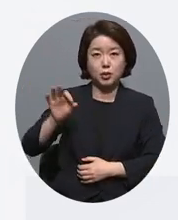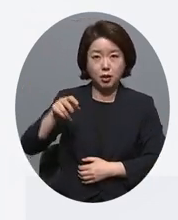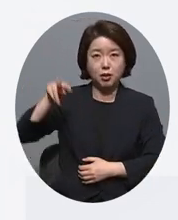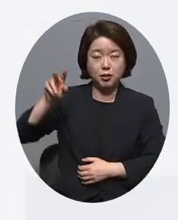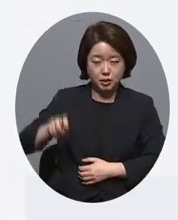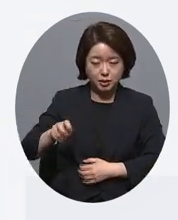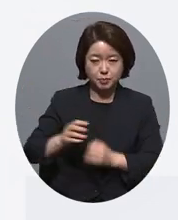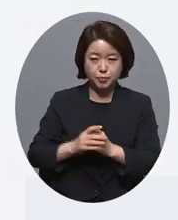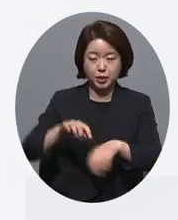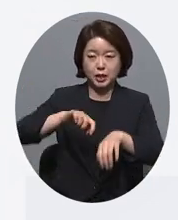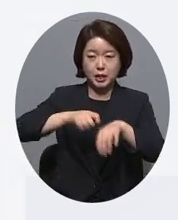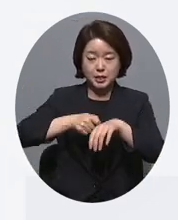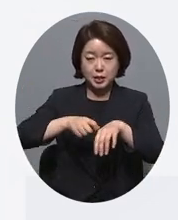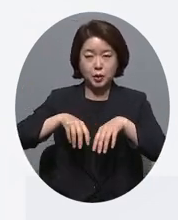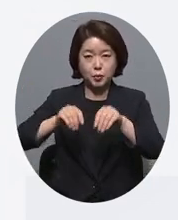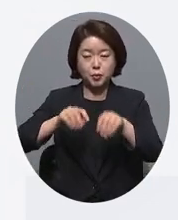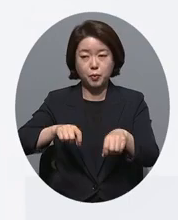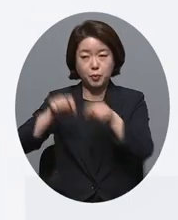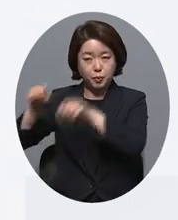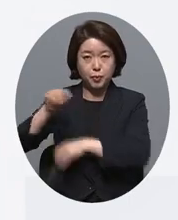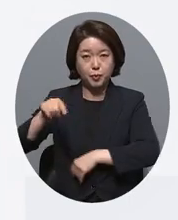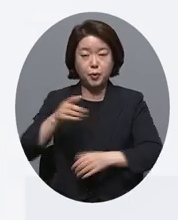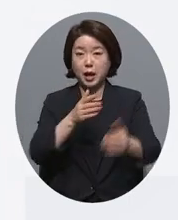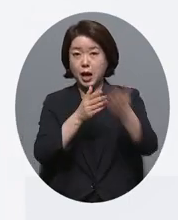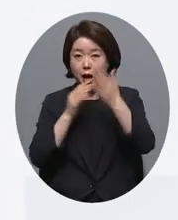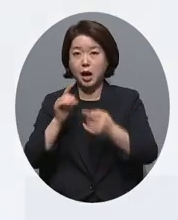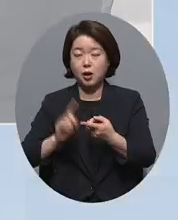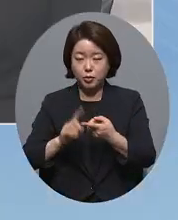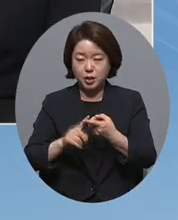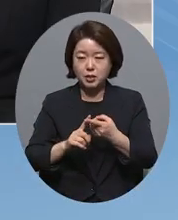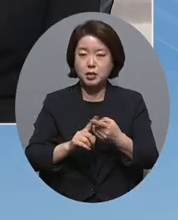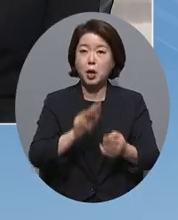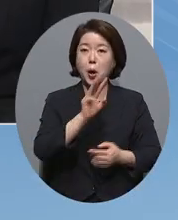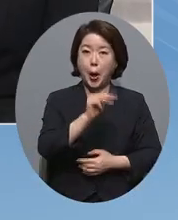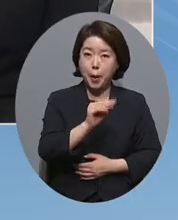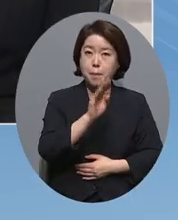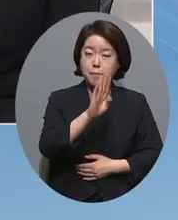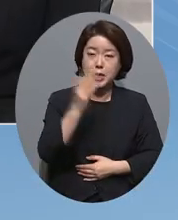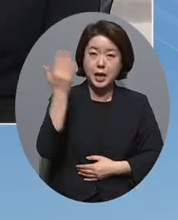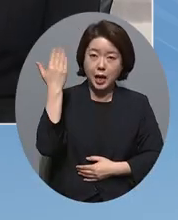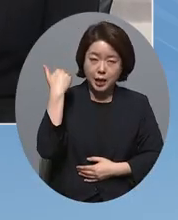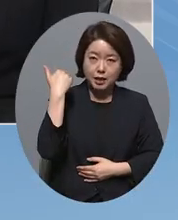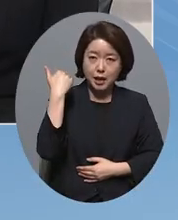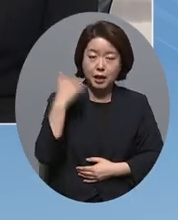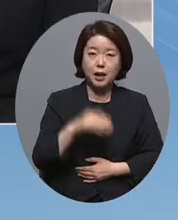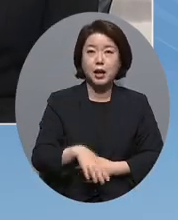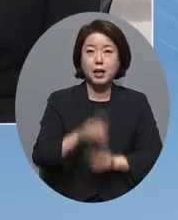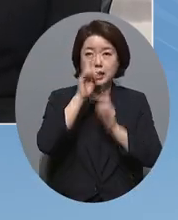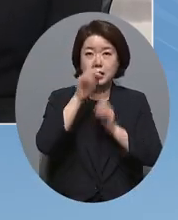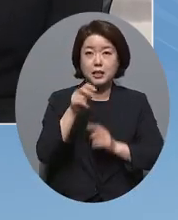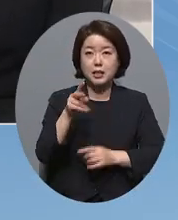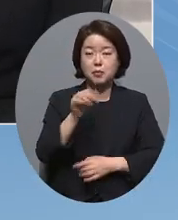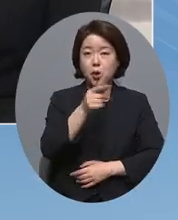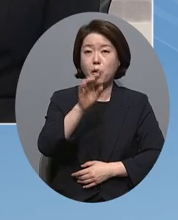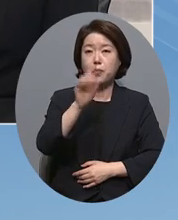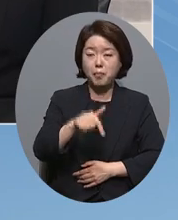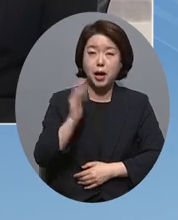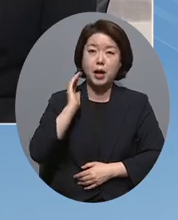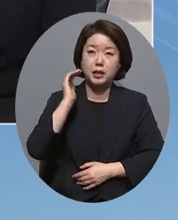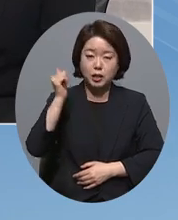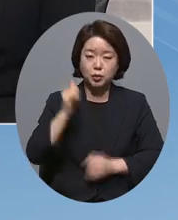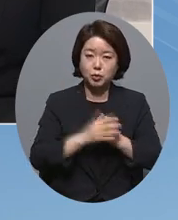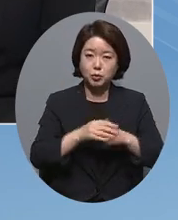교수의이 형 집행정직 한번 기각된 것에 대해서 MB 전 이명박 대통령이 형